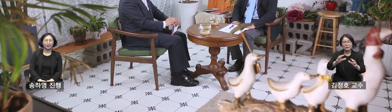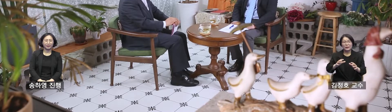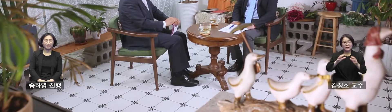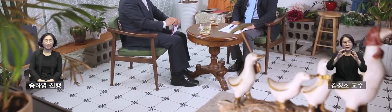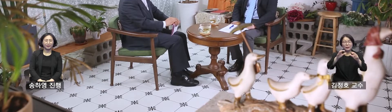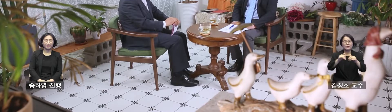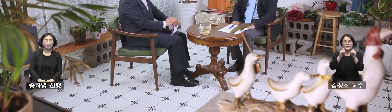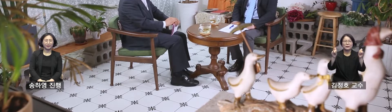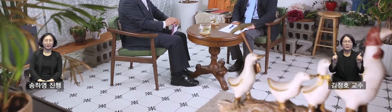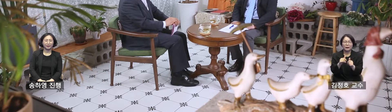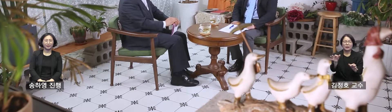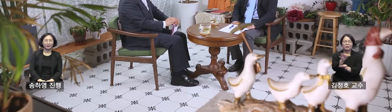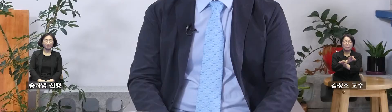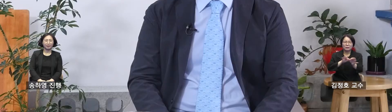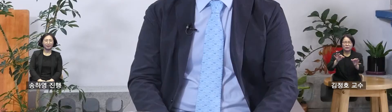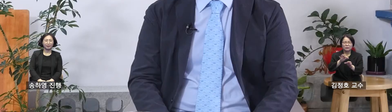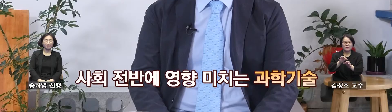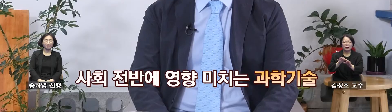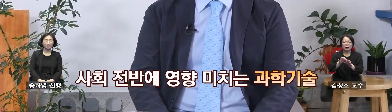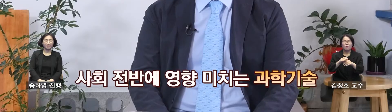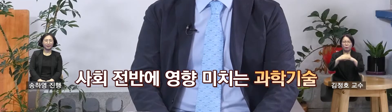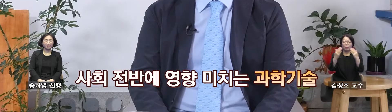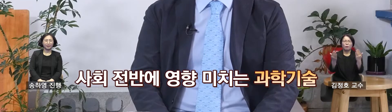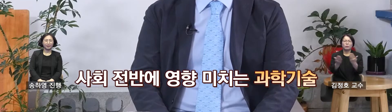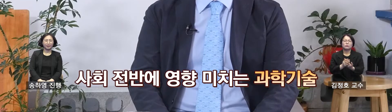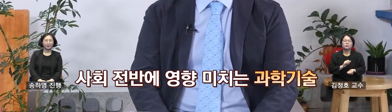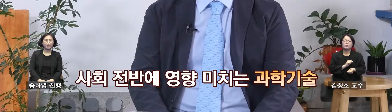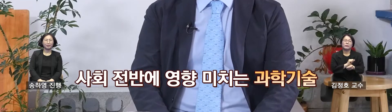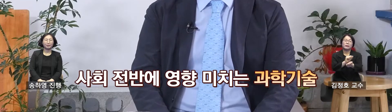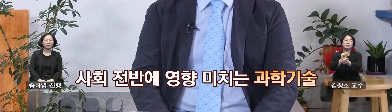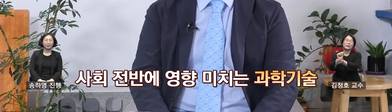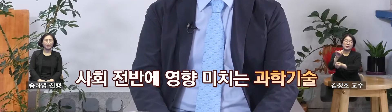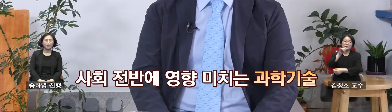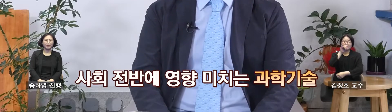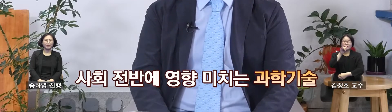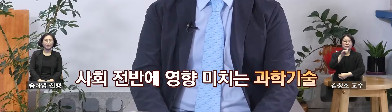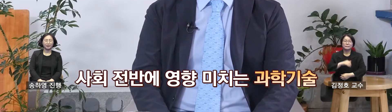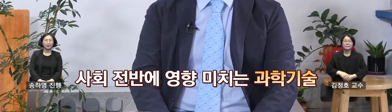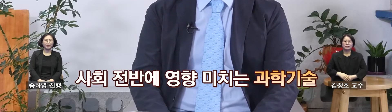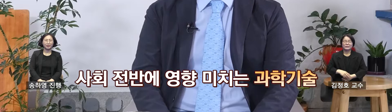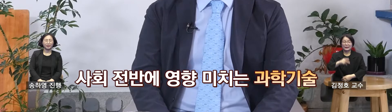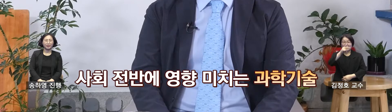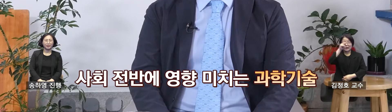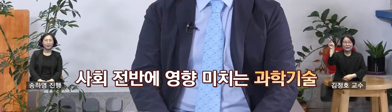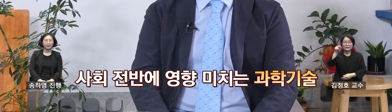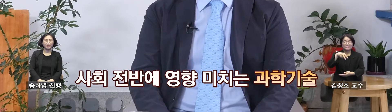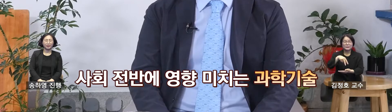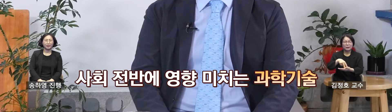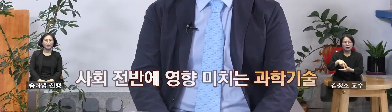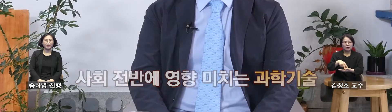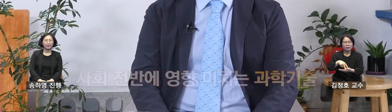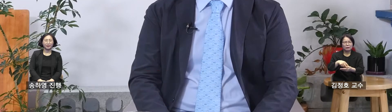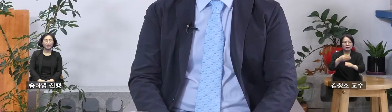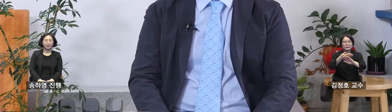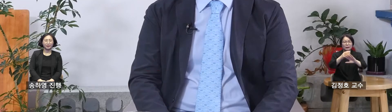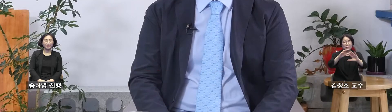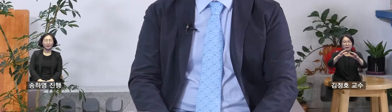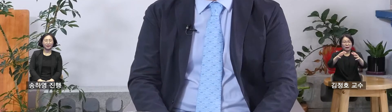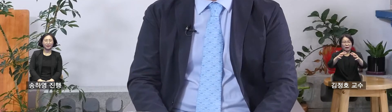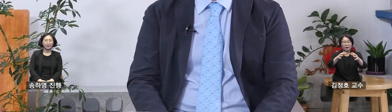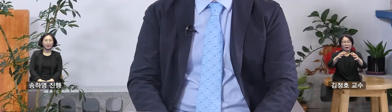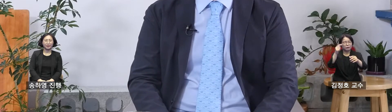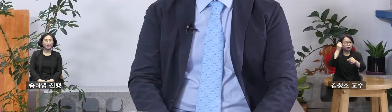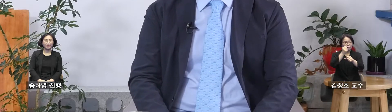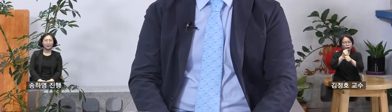정치, 경제, 산업 전체에 영향을 미치게 됐습니다. 그래서 이제 카이스트 입장에서 더 이상 외국의 어떤